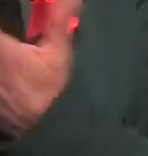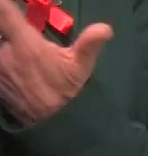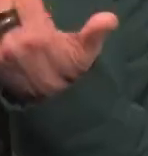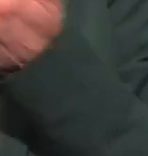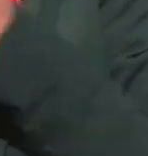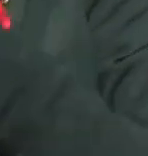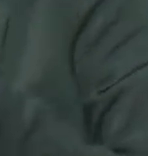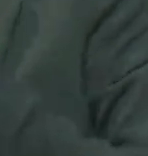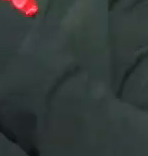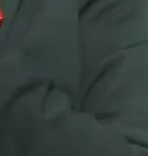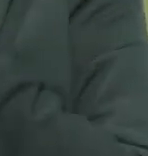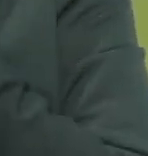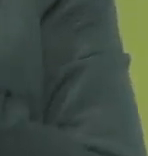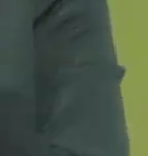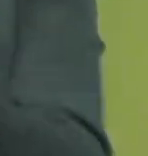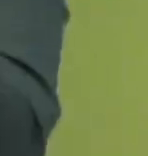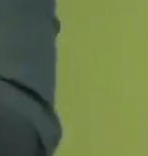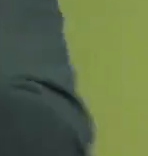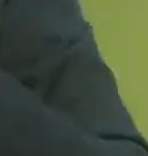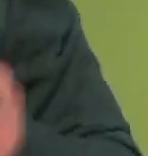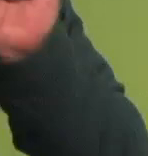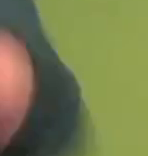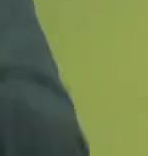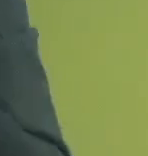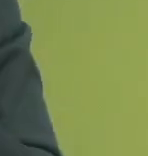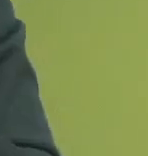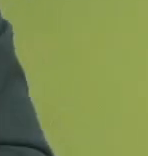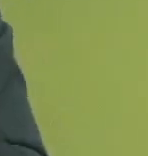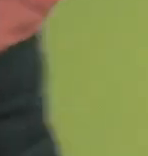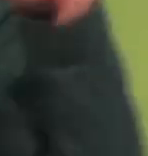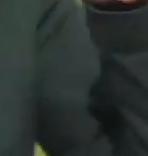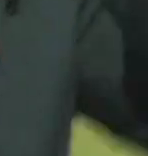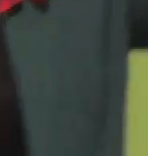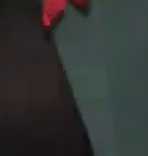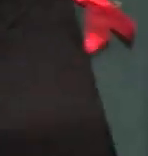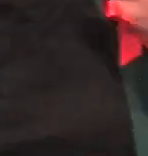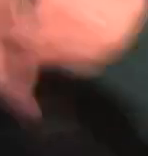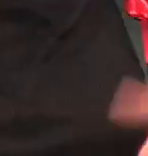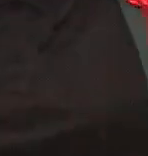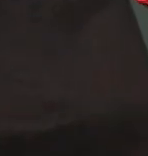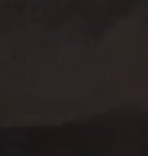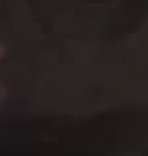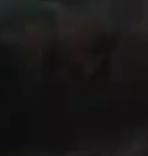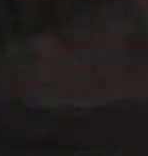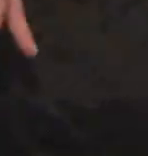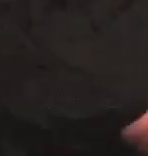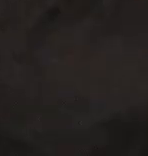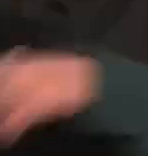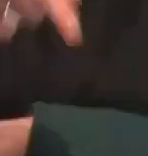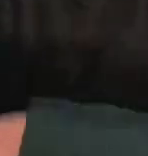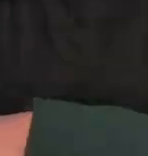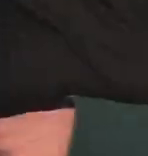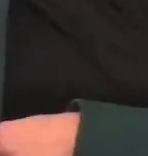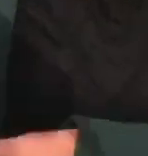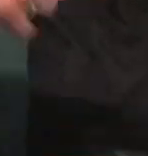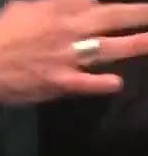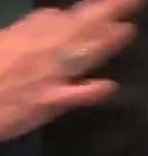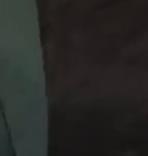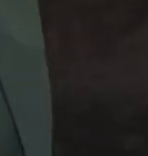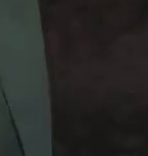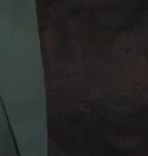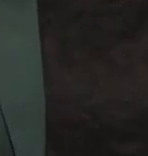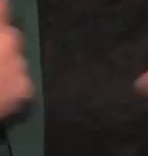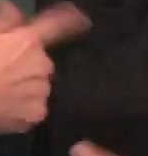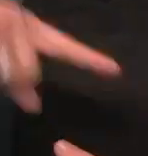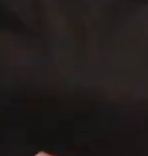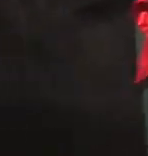ist, auch besonders durch die Grünen und da immer schon die Vorreiterrolle gehabt haben. Und das möchte ich ganz immens unterstützen. Und ich möchte, dass